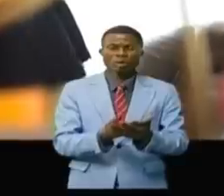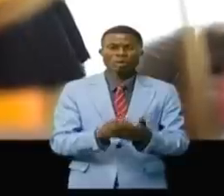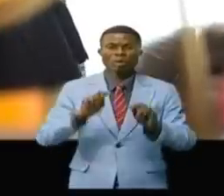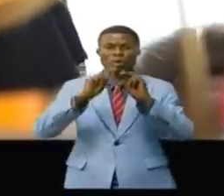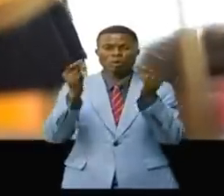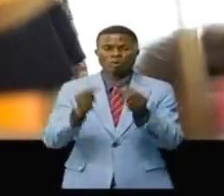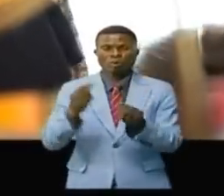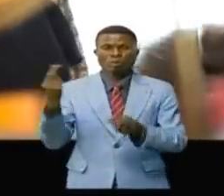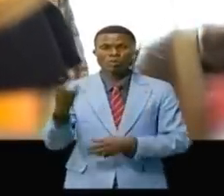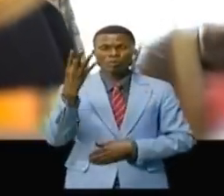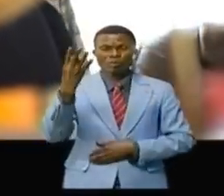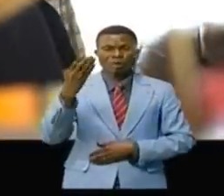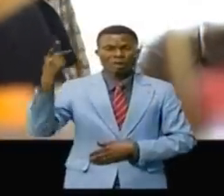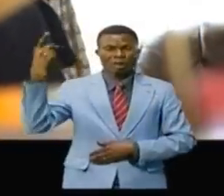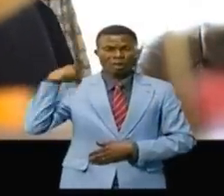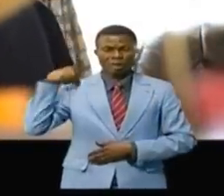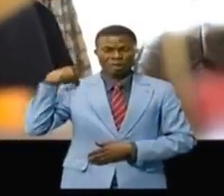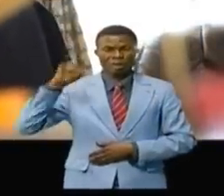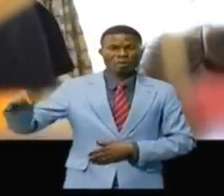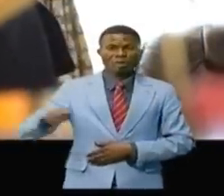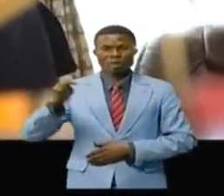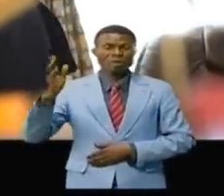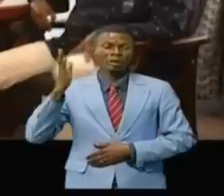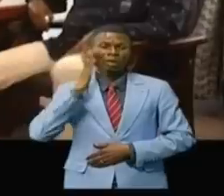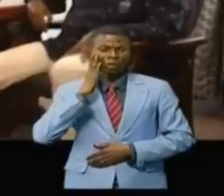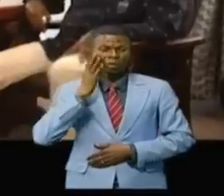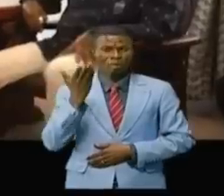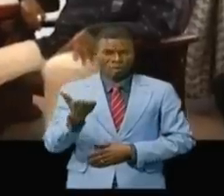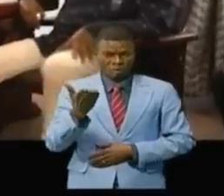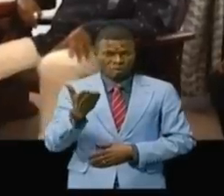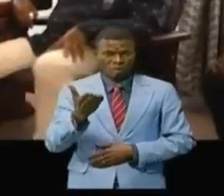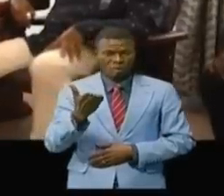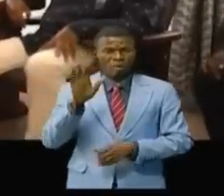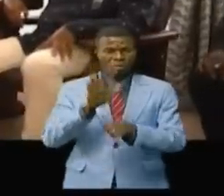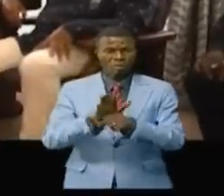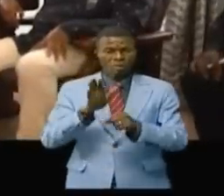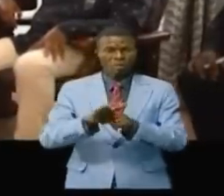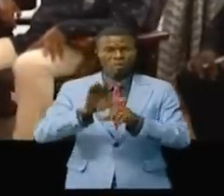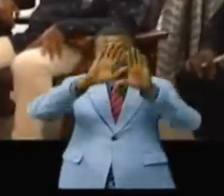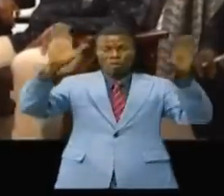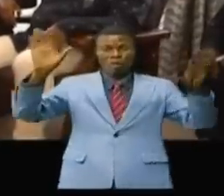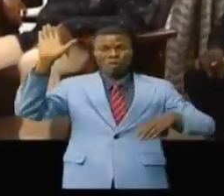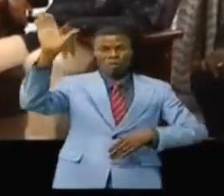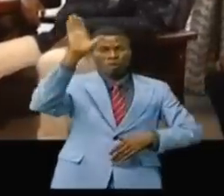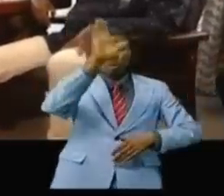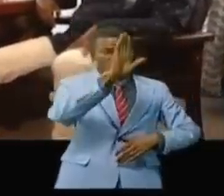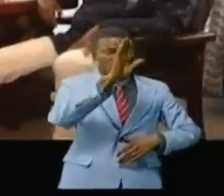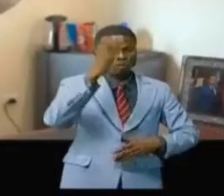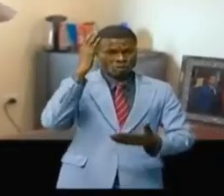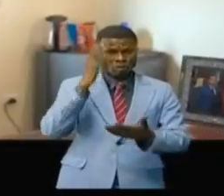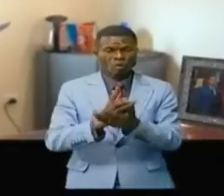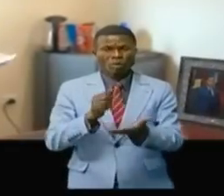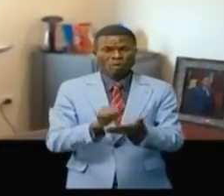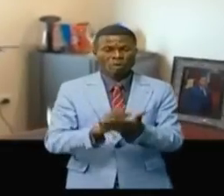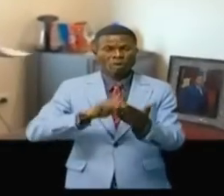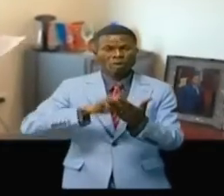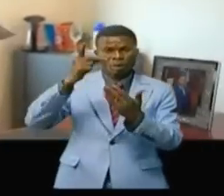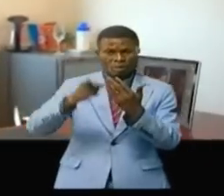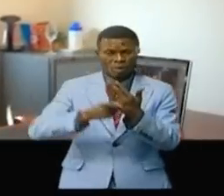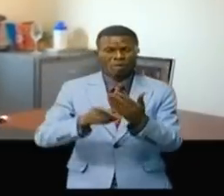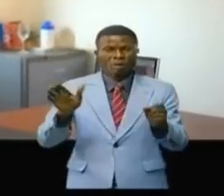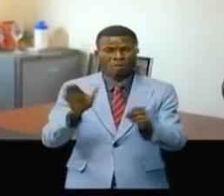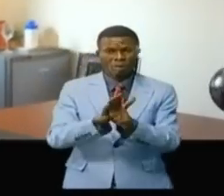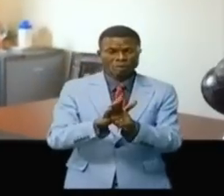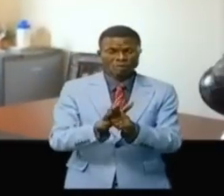G24 de l'honorable Jean-Marie Lukulasi Masamba est sur plusieurs panneaux pour arriver à cette fin. Un programme complet